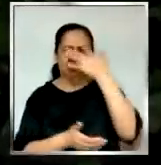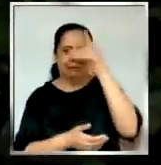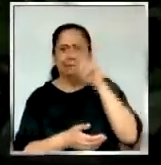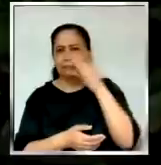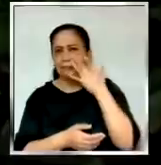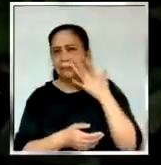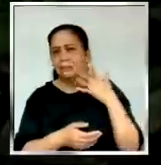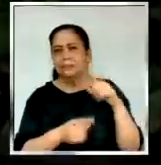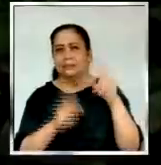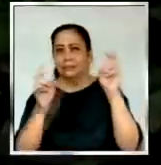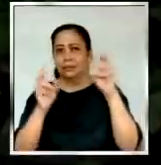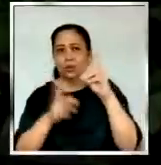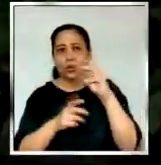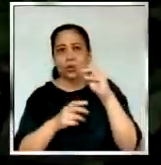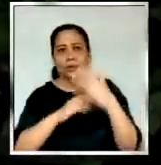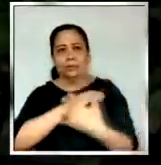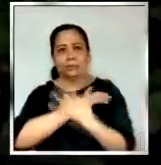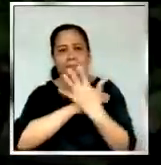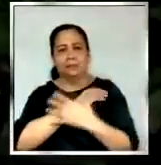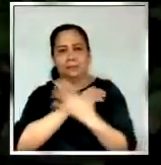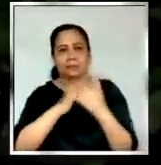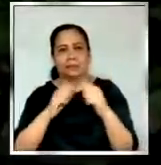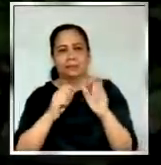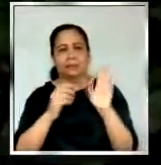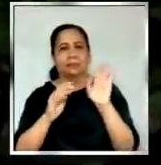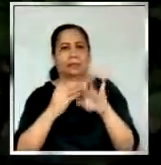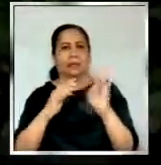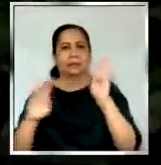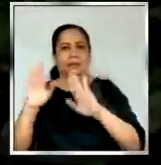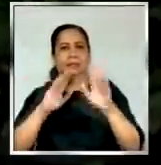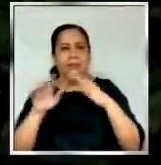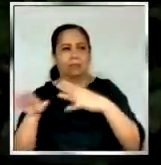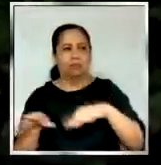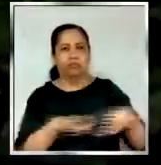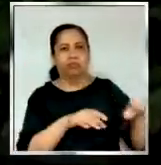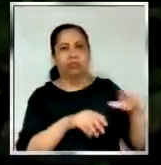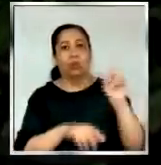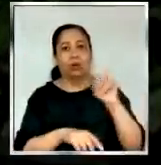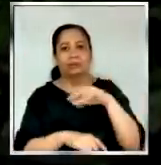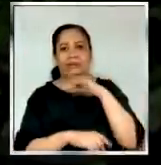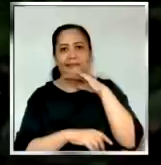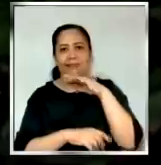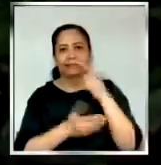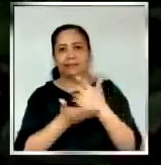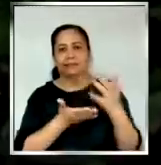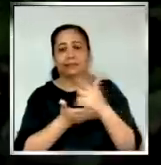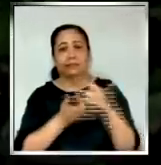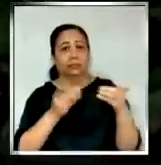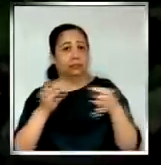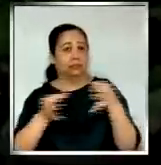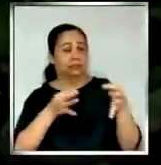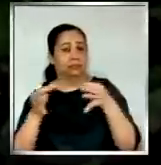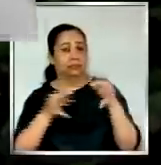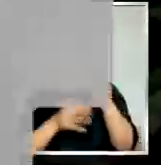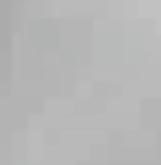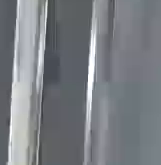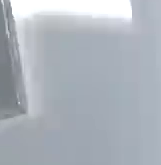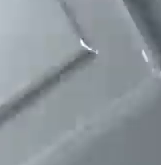tinaguriang dolomite beach at pagbabalik ng problema sa mga inanod na basura. Ang paliwanag ng DNR sa pagtutok ni Bernadette